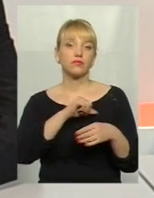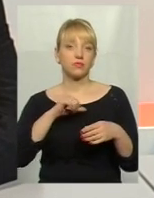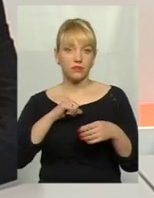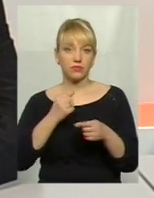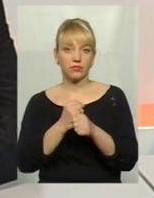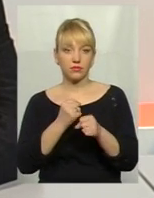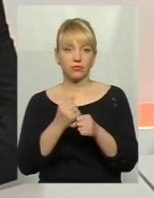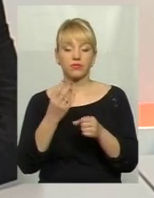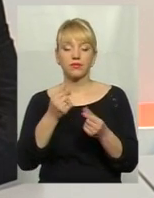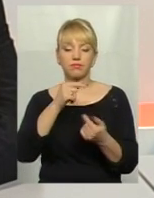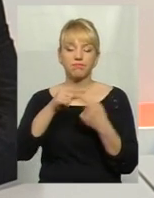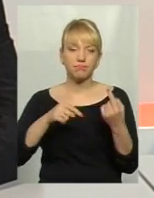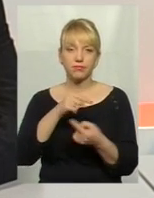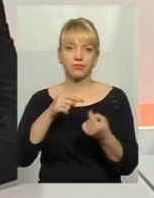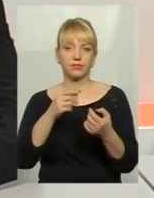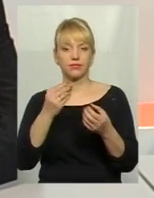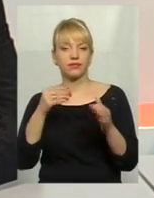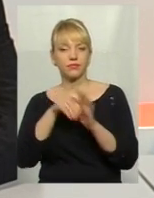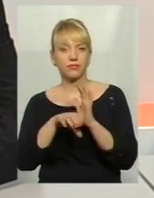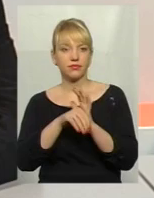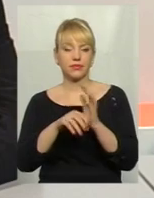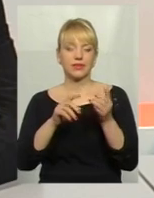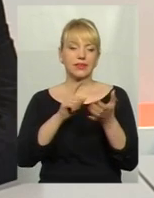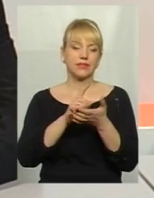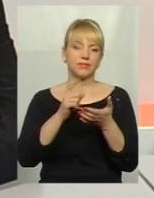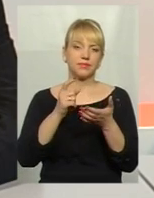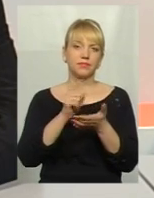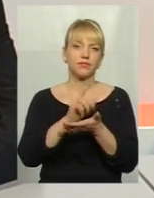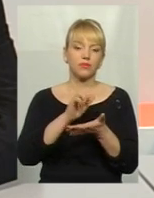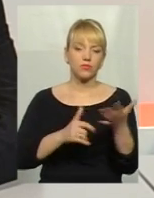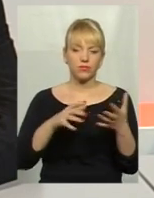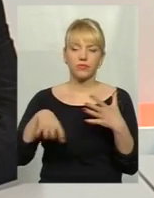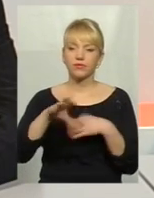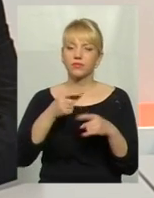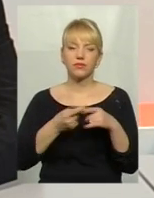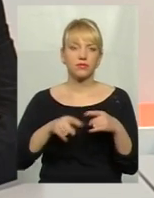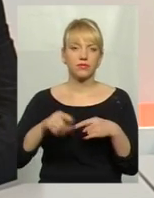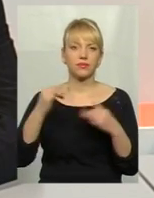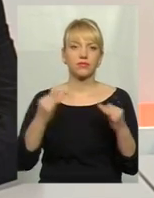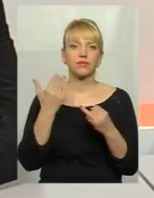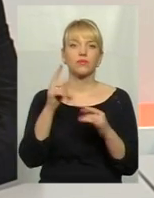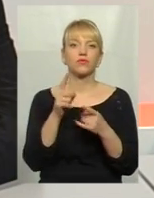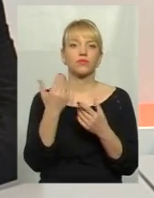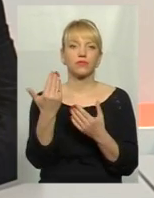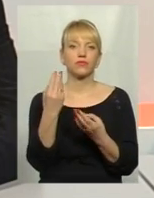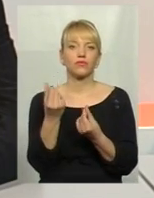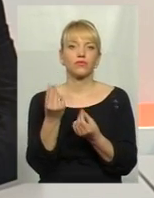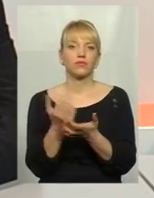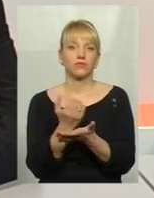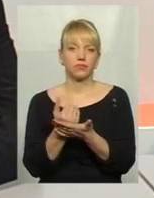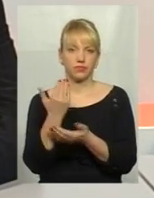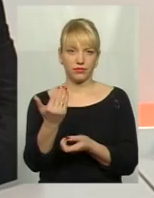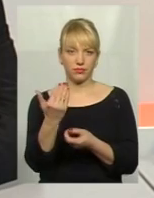є на її території, земельний податок, екологічний і всі решта, які є. Громада зацікавлена, це її ресурс, це її дохідна